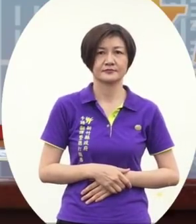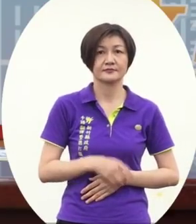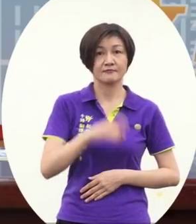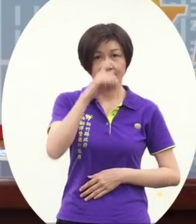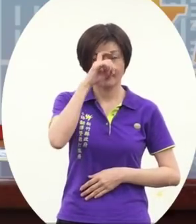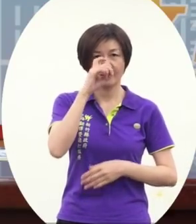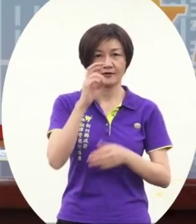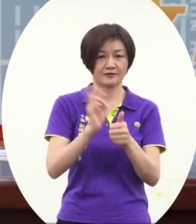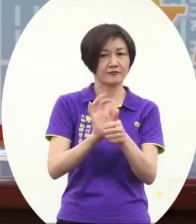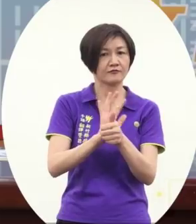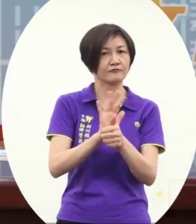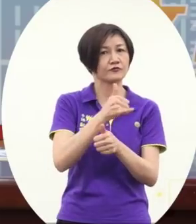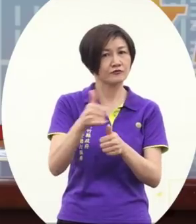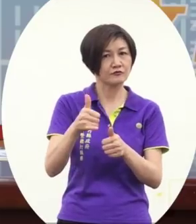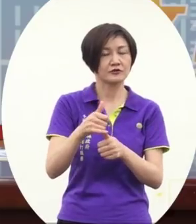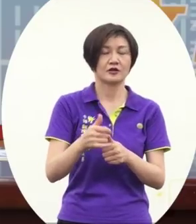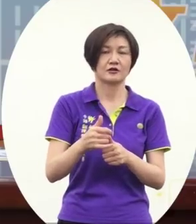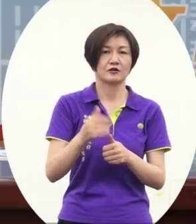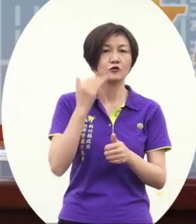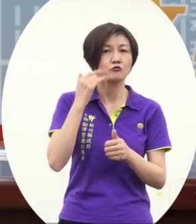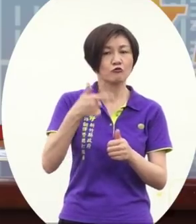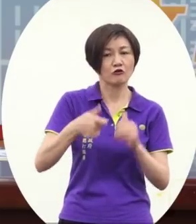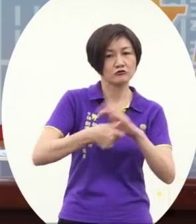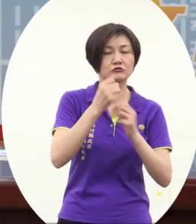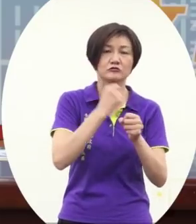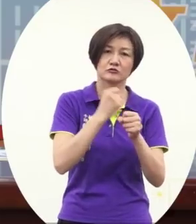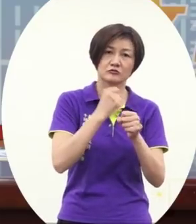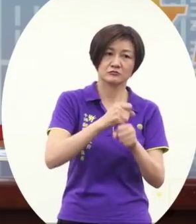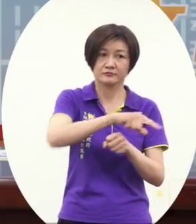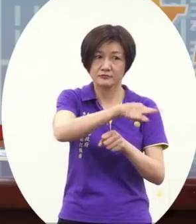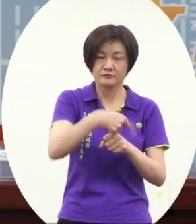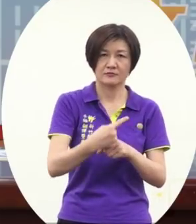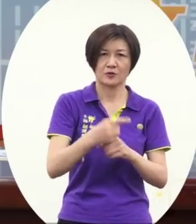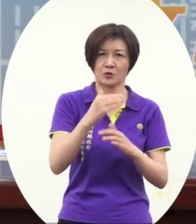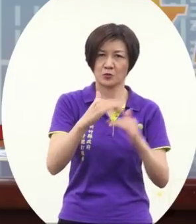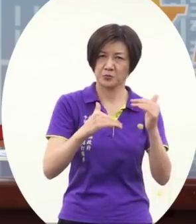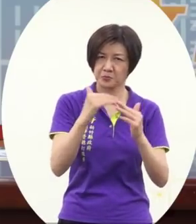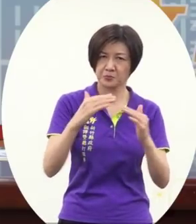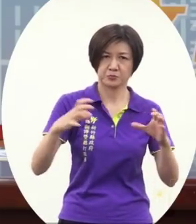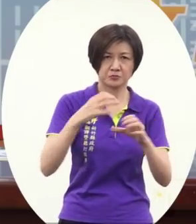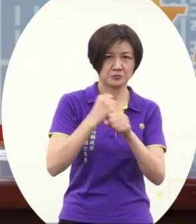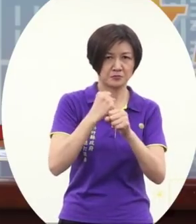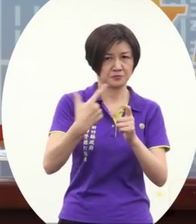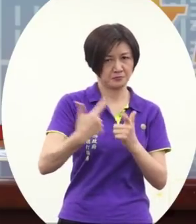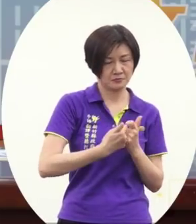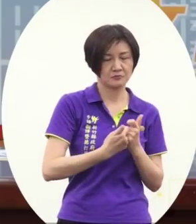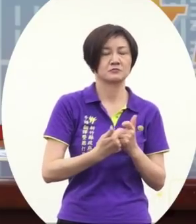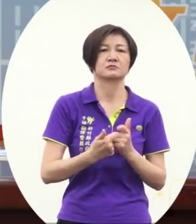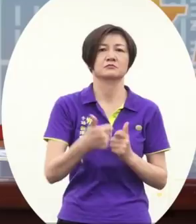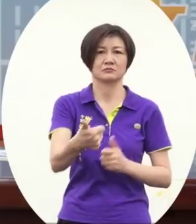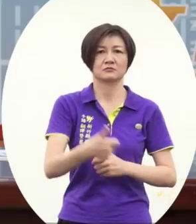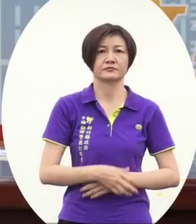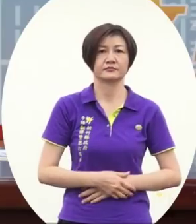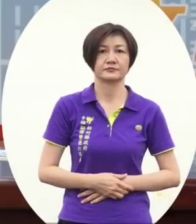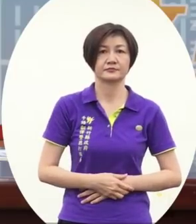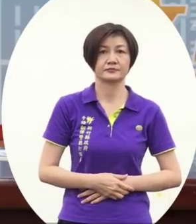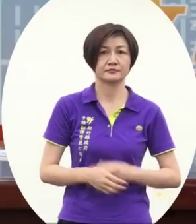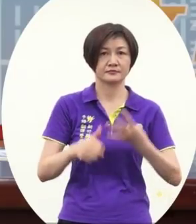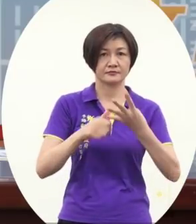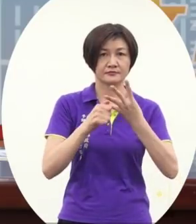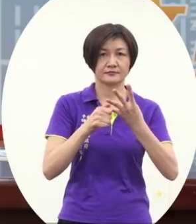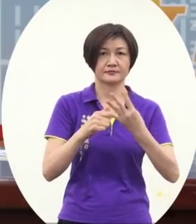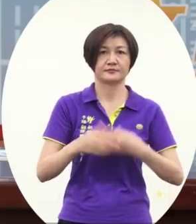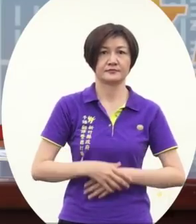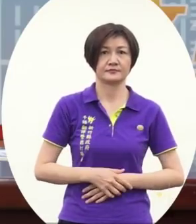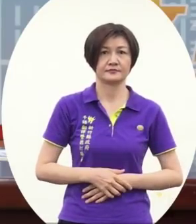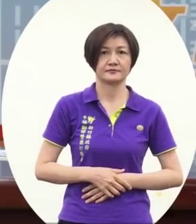些机构里面的照护员大家一起合作配合。那第四个，另外